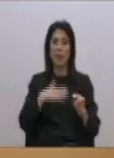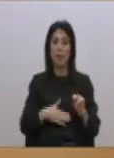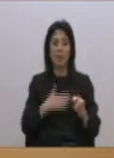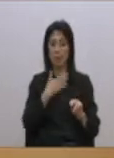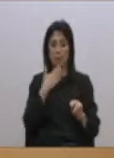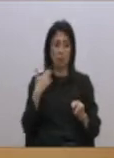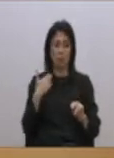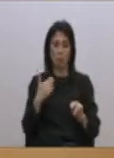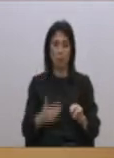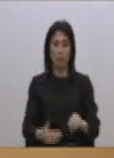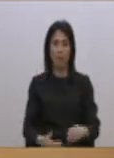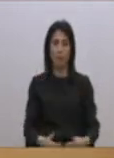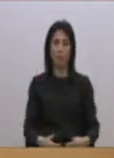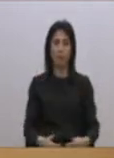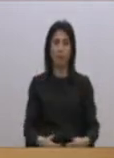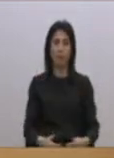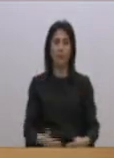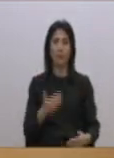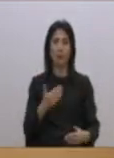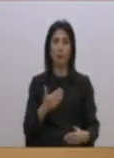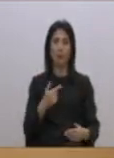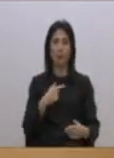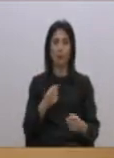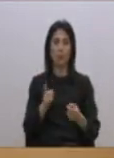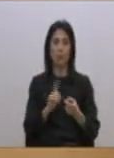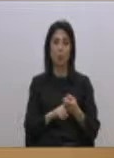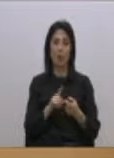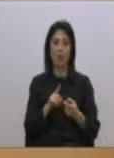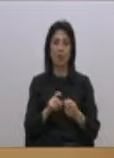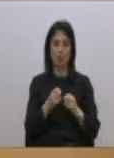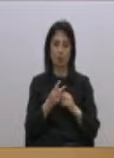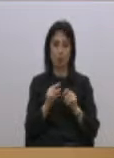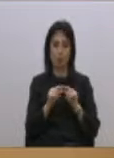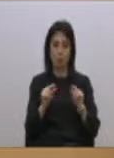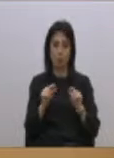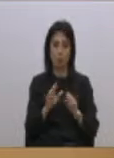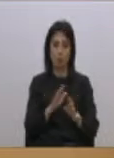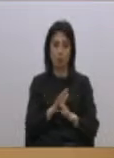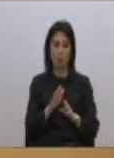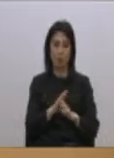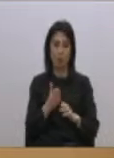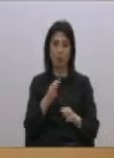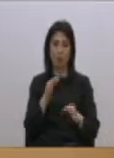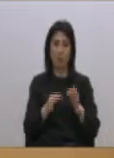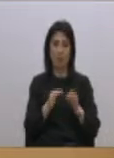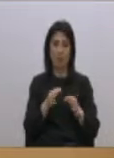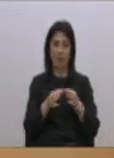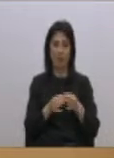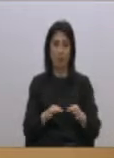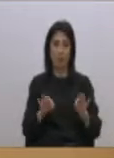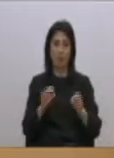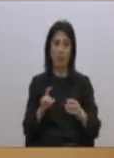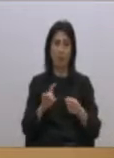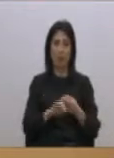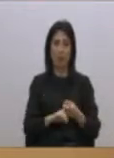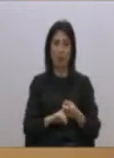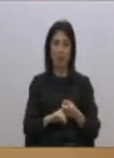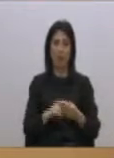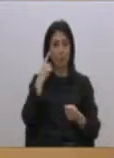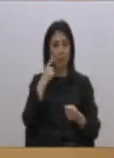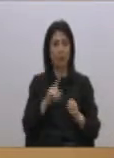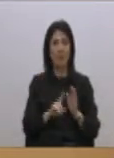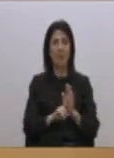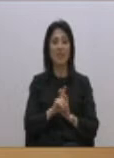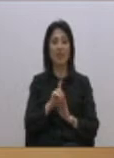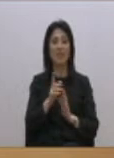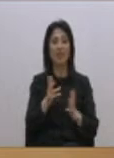slui obit. Tu au ce n-am asuc, au șirebit tormente puncte și esrule, vas romelit să am artus, dar mă ochi de vulva și eheba, mengon e